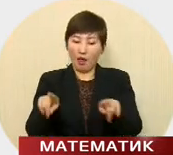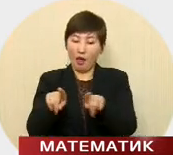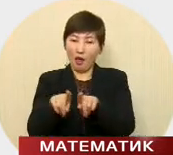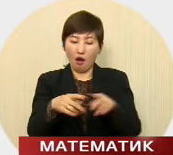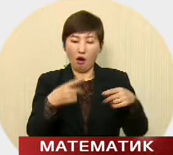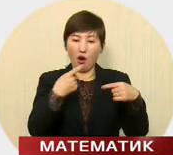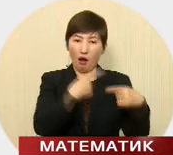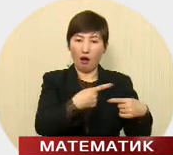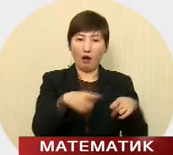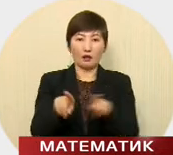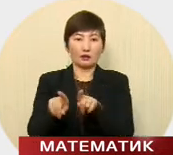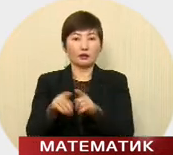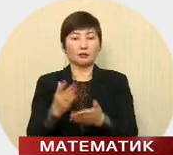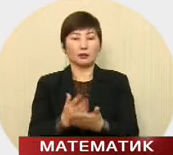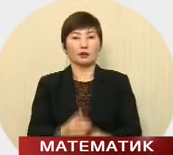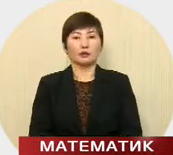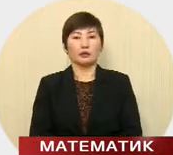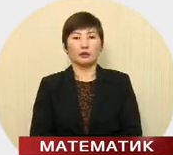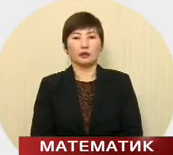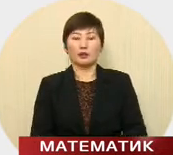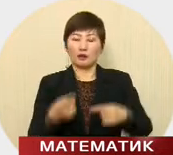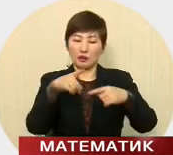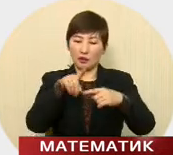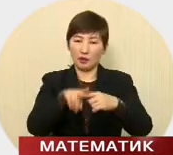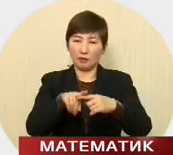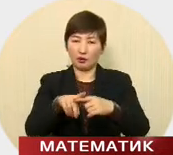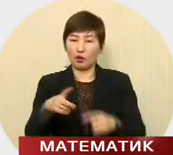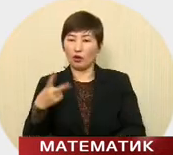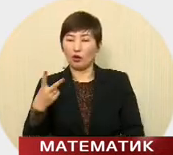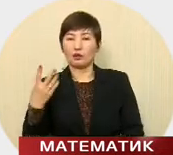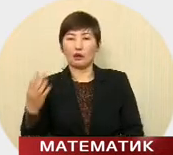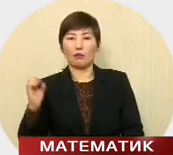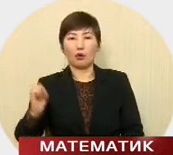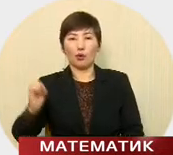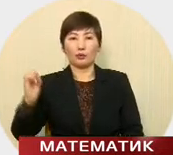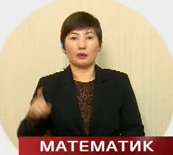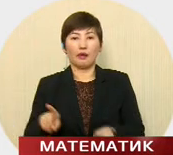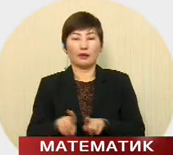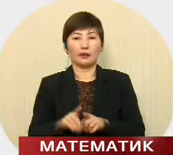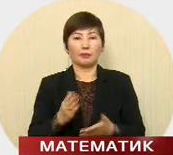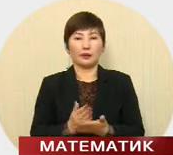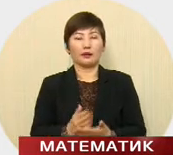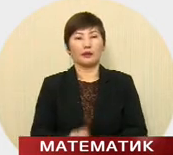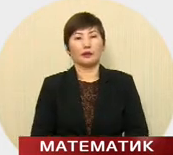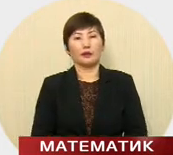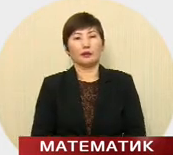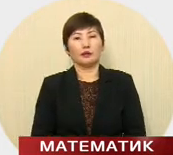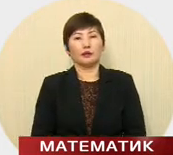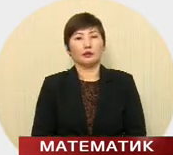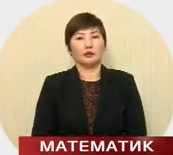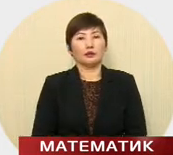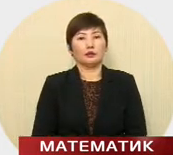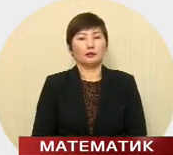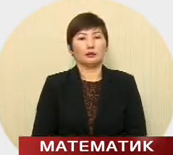байгаа. За өөрөөр хэлэх юм бол энэ хоёрын нийлбэр маань 25%-тай тэнцүү гэсэн байна. Нийт дугуйн 1/4 хэсэг буюу 25%.